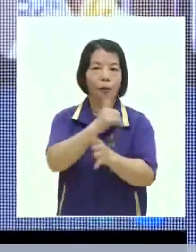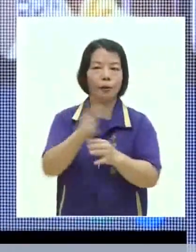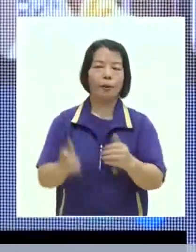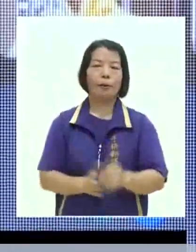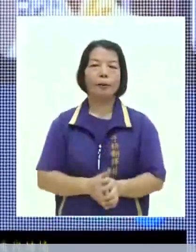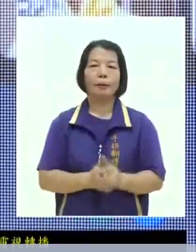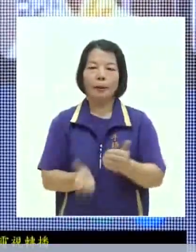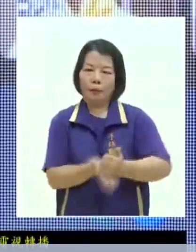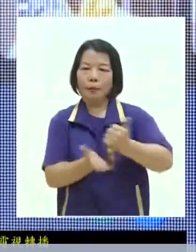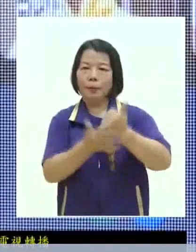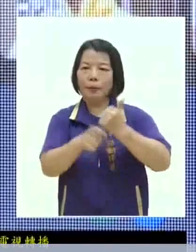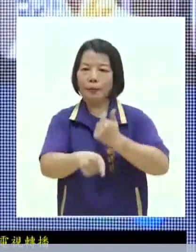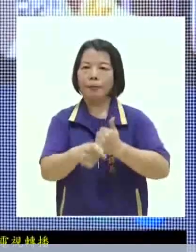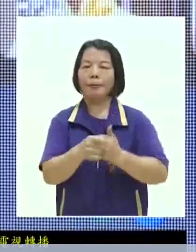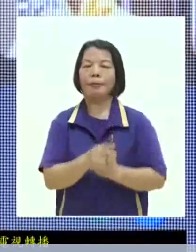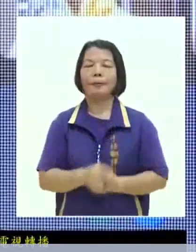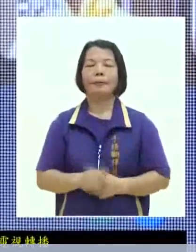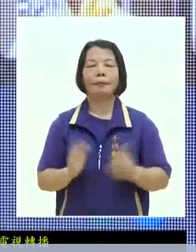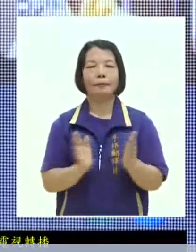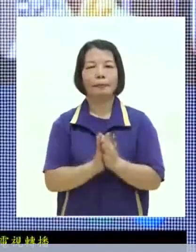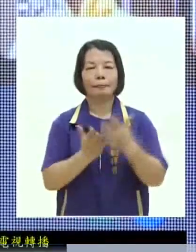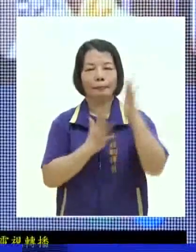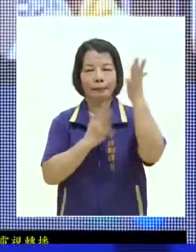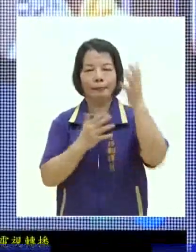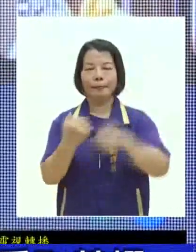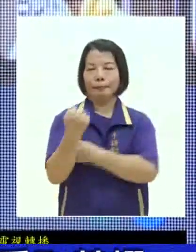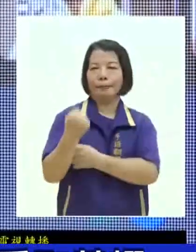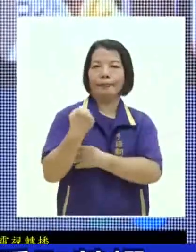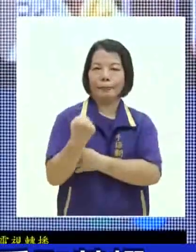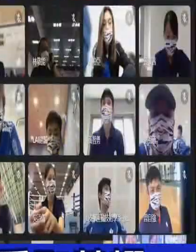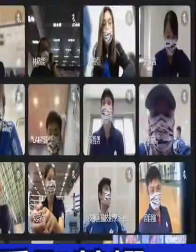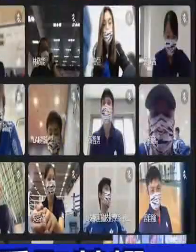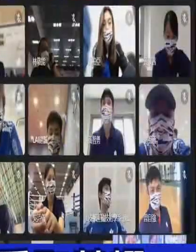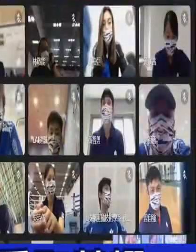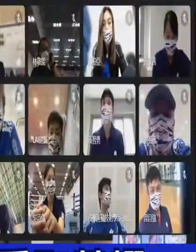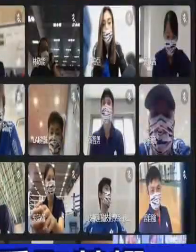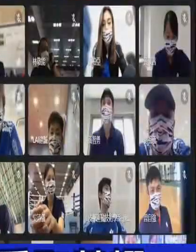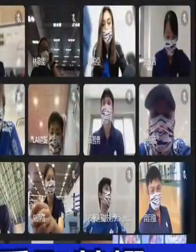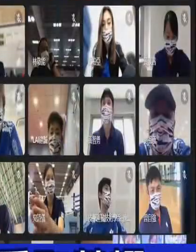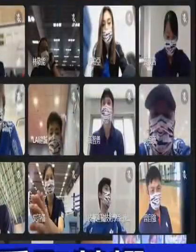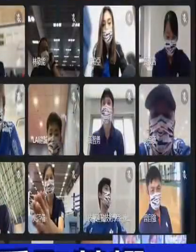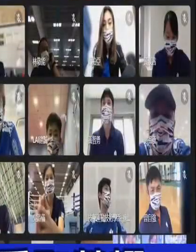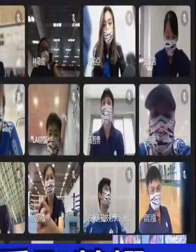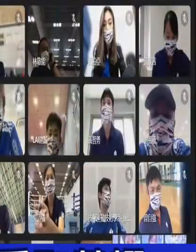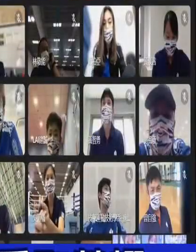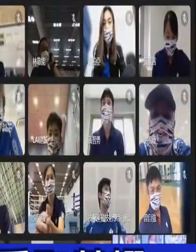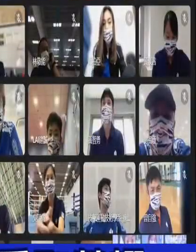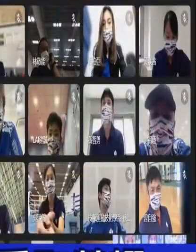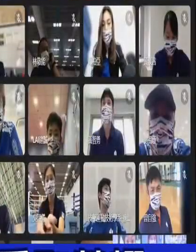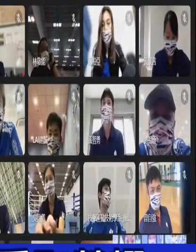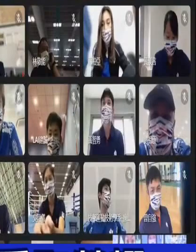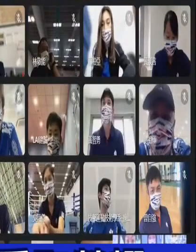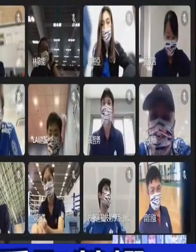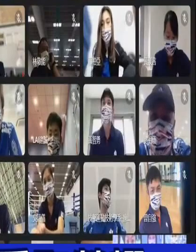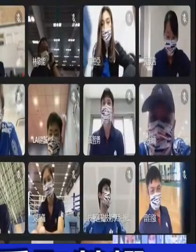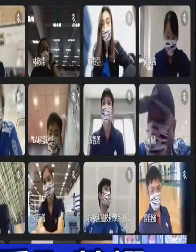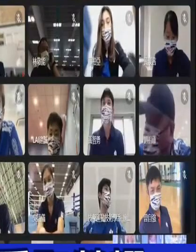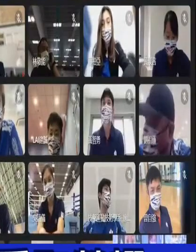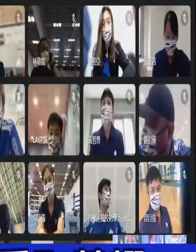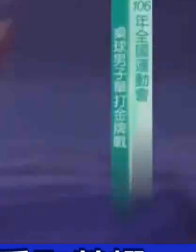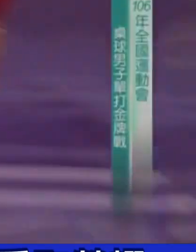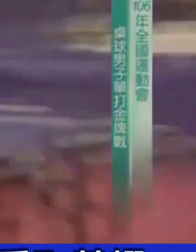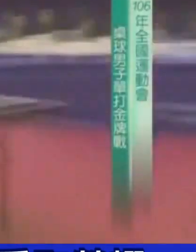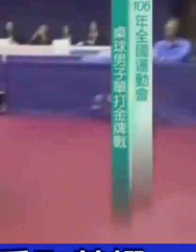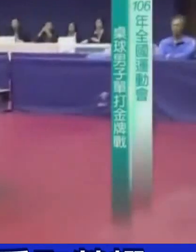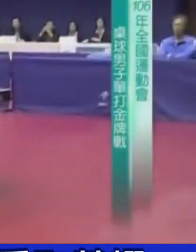们的表现喝彩，加油！加油，再加油。 疫情关系，选手们大多透过视讯出席接受总统的祝